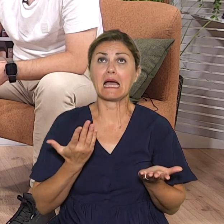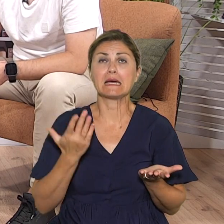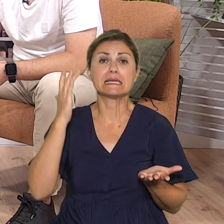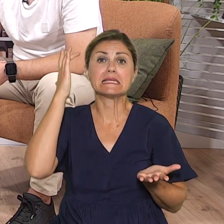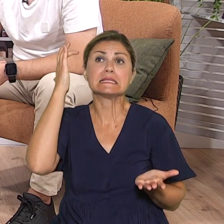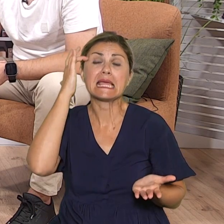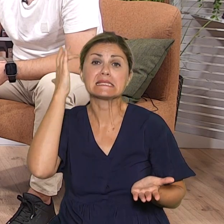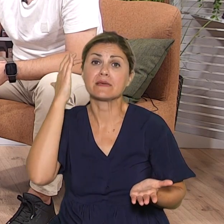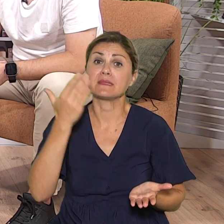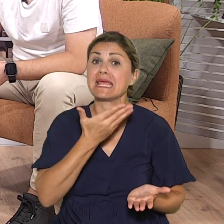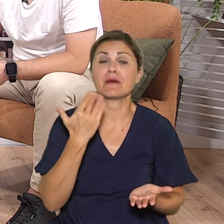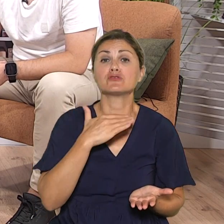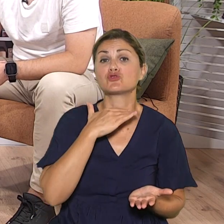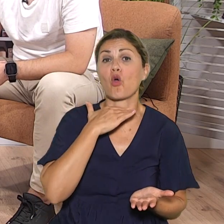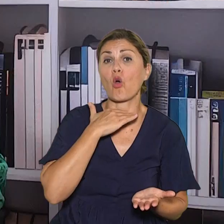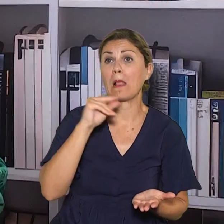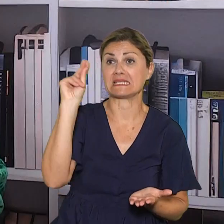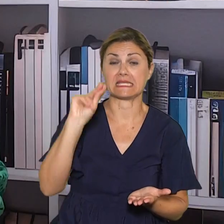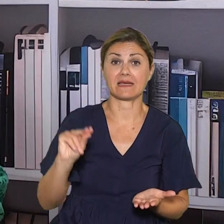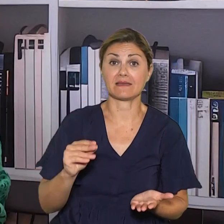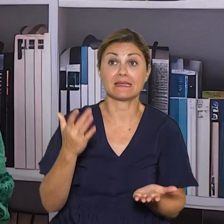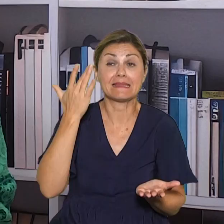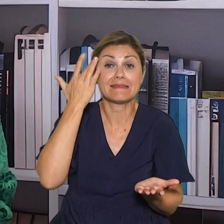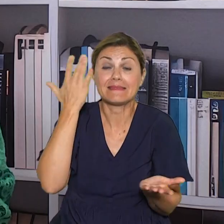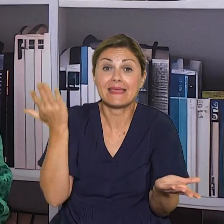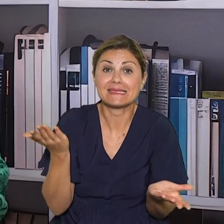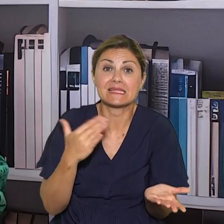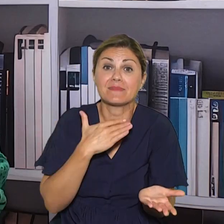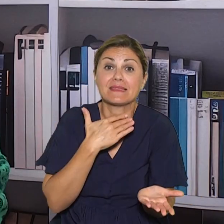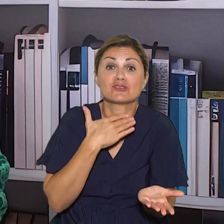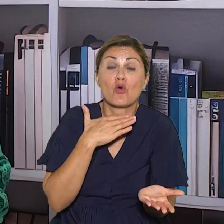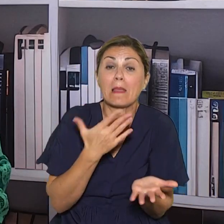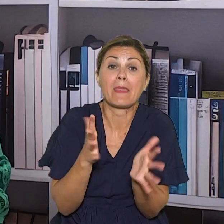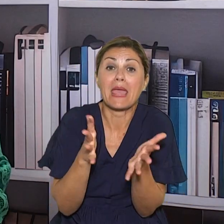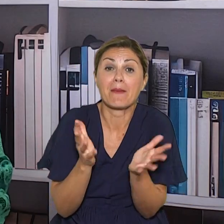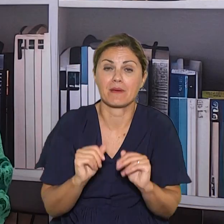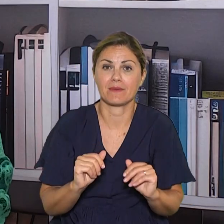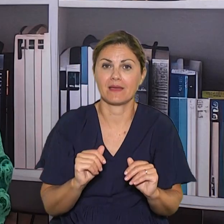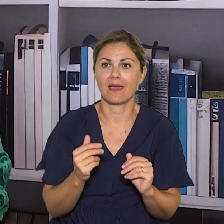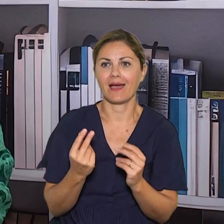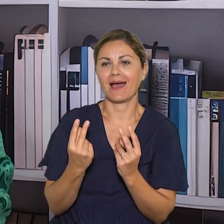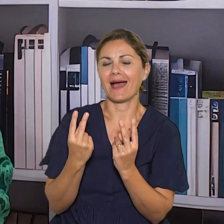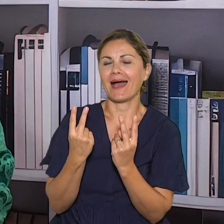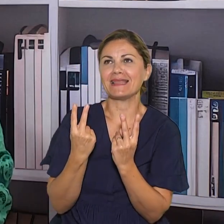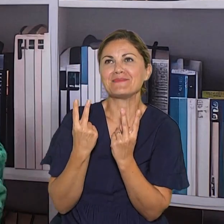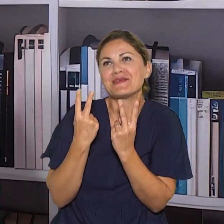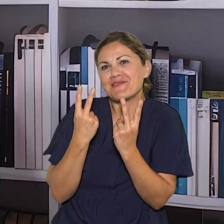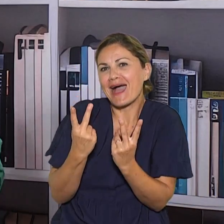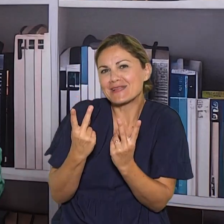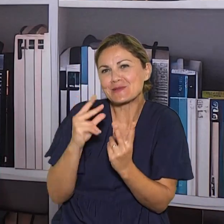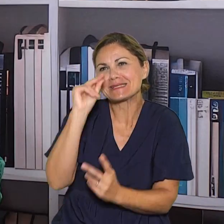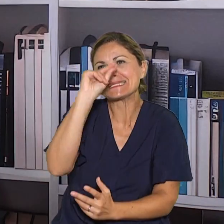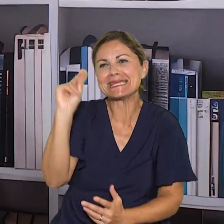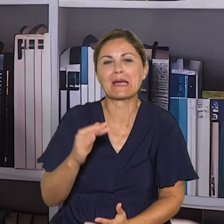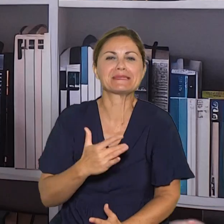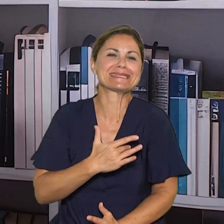slikat. Osrednje. Ali ja imam tu beskrajnu ljubav za to. Ja to volim, ja znam da ću jednog dana naučiti krasno da